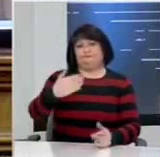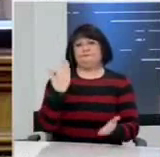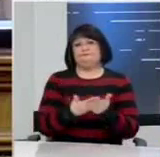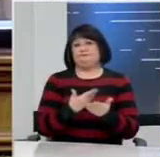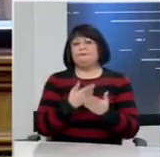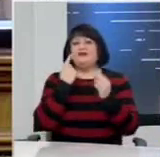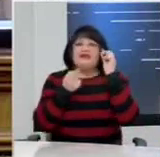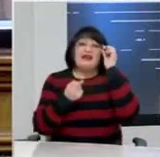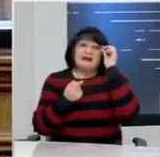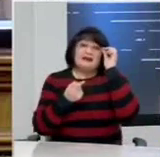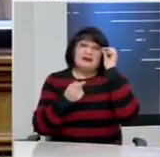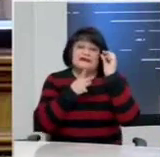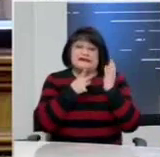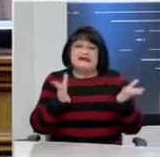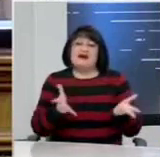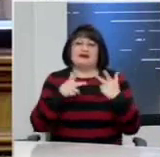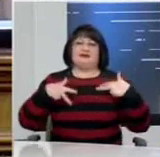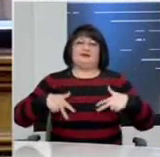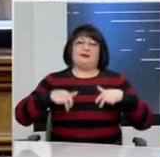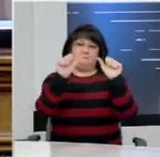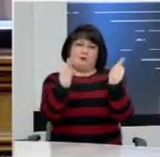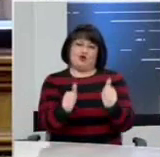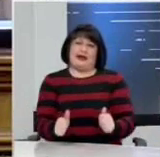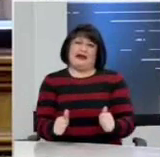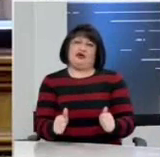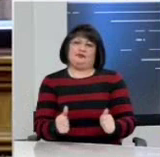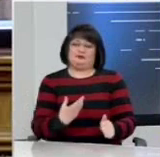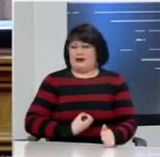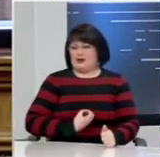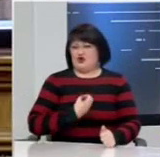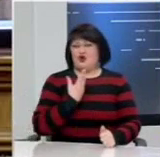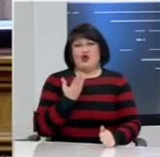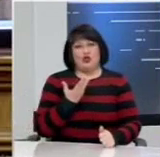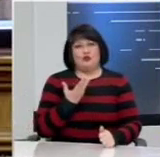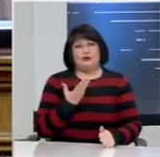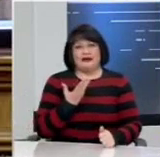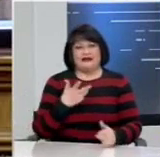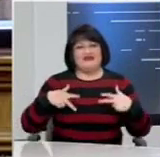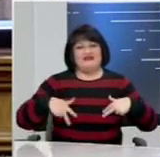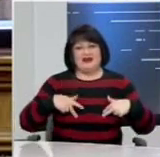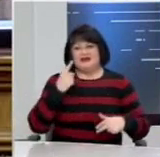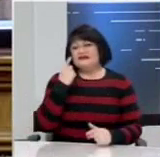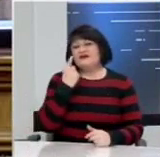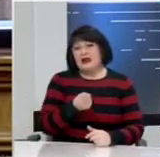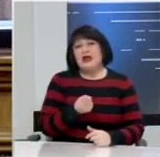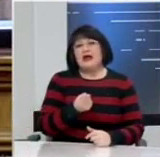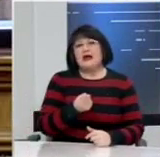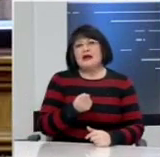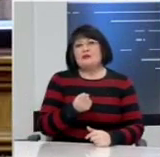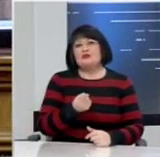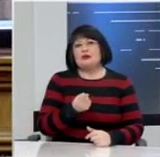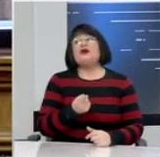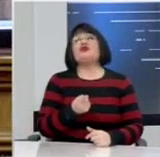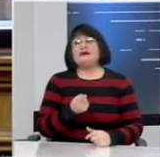αποδεικνύεται σαθρό το μοντέλο διακυβέρνησης και η αίσθηση που μας δίνει η κυβέρνηση η ίδια είναι ότι βρίσκεται σε βέρτιγκο.